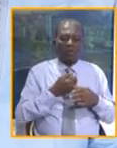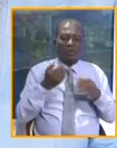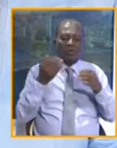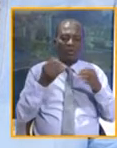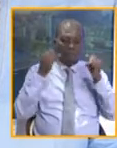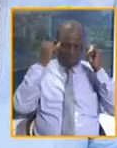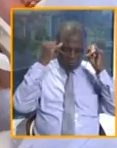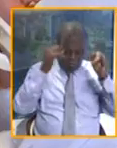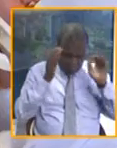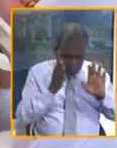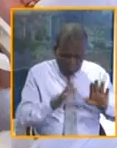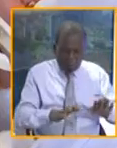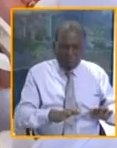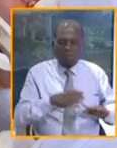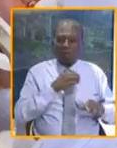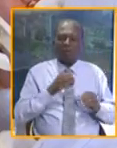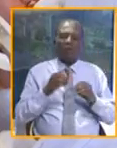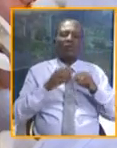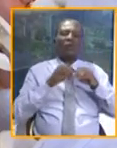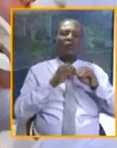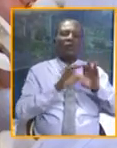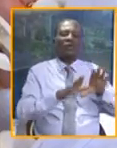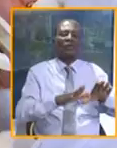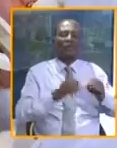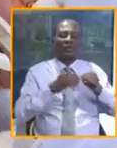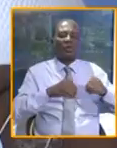solide avec des hommes de qualité.